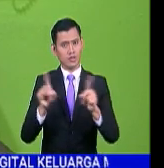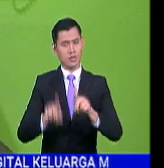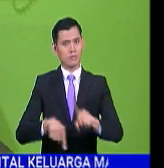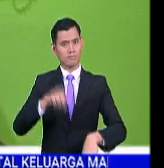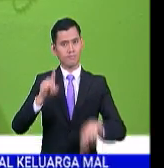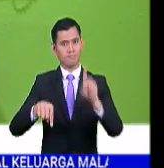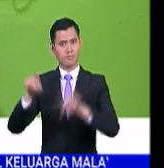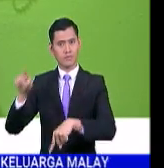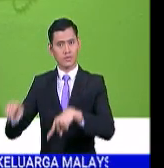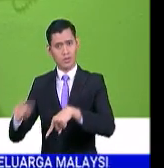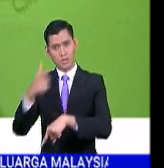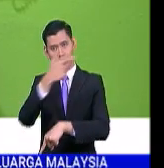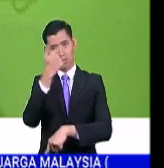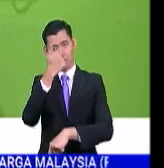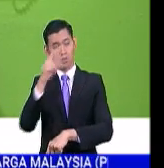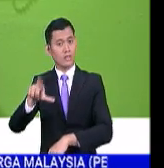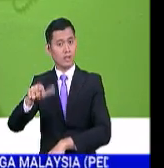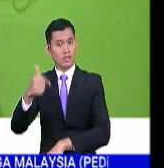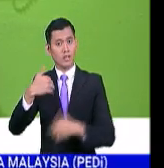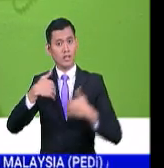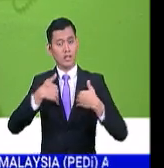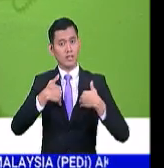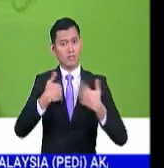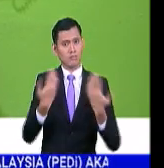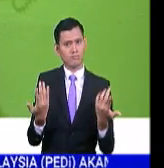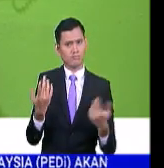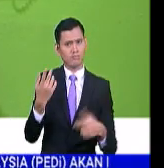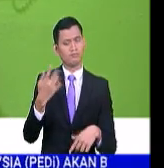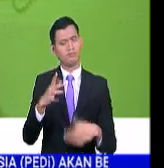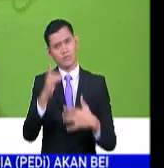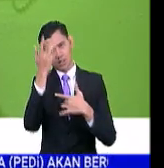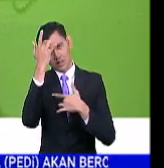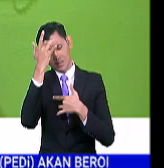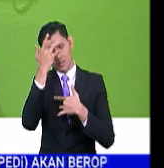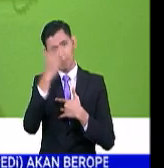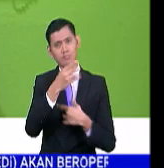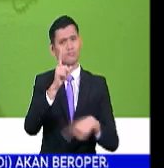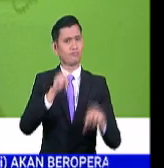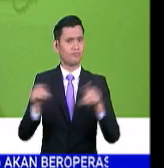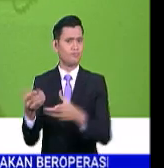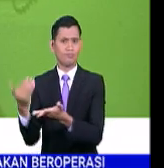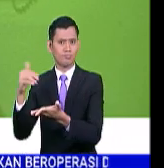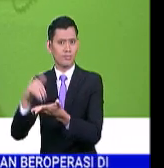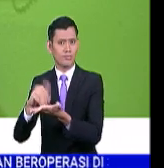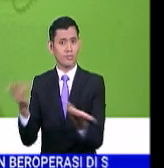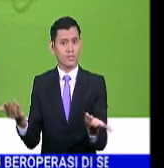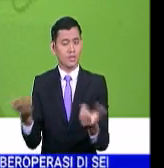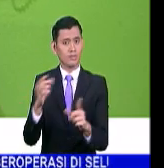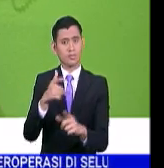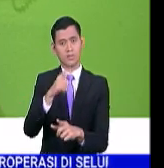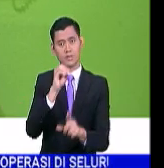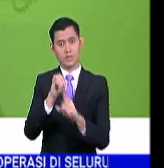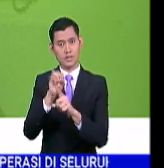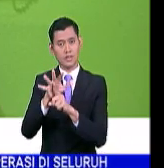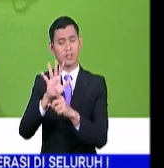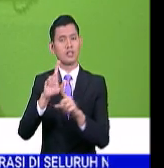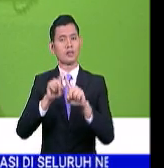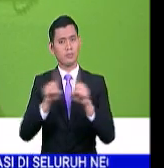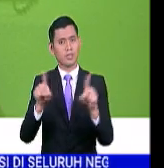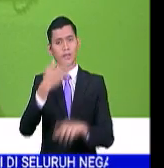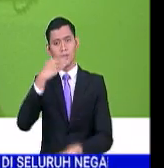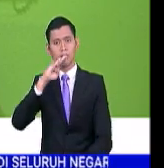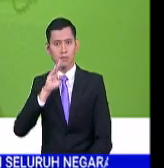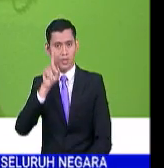faktor-faktor lain termasuk serangan penyakit dan sebagainya, alhamdulillah pihak MADA